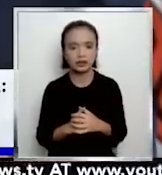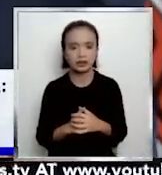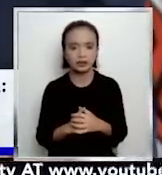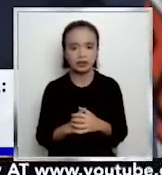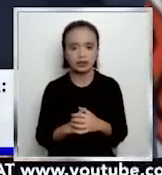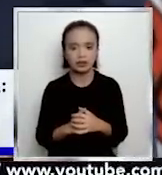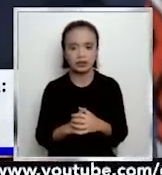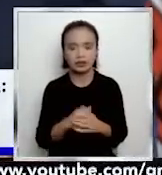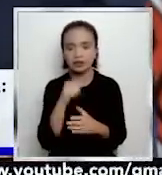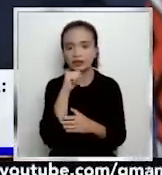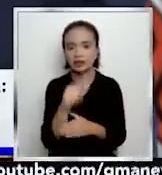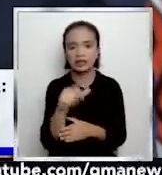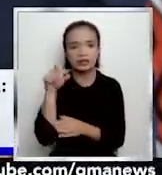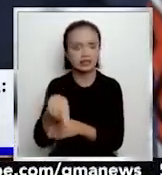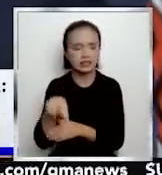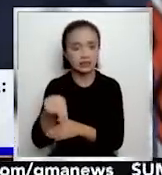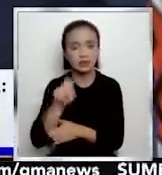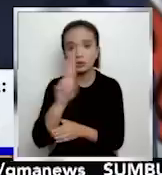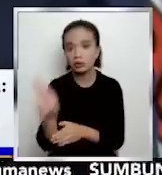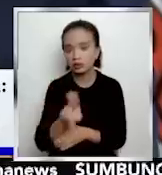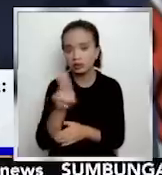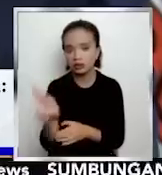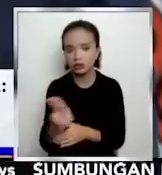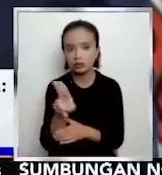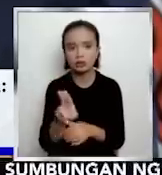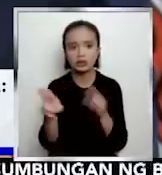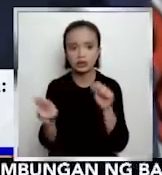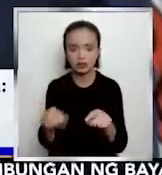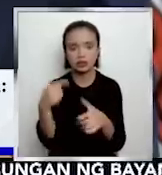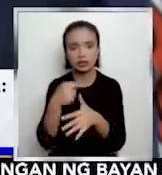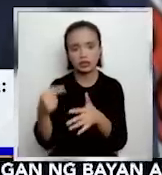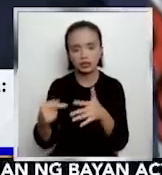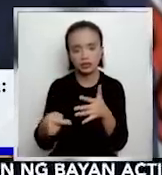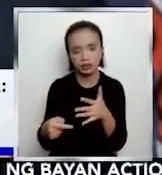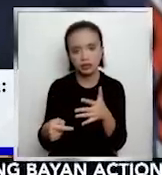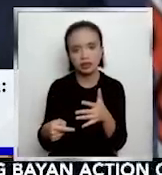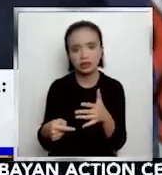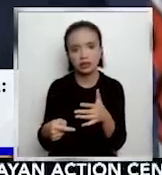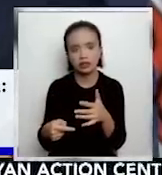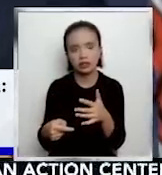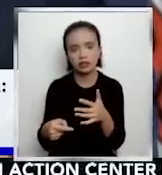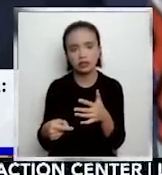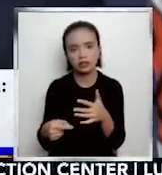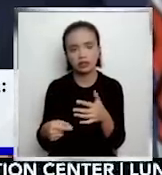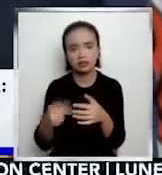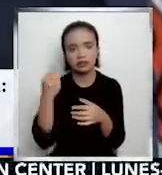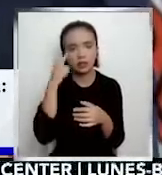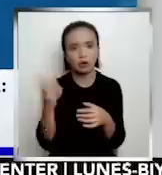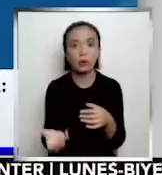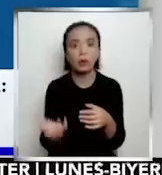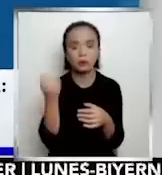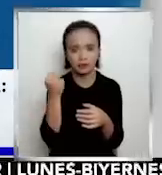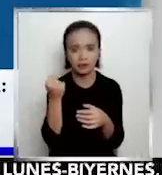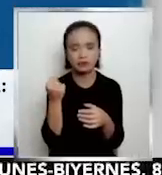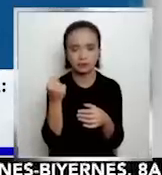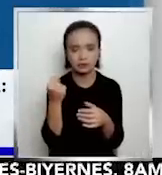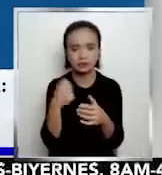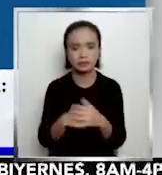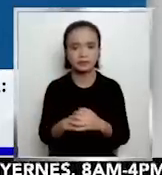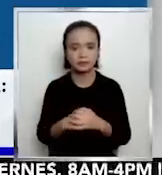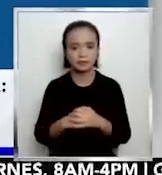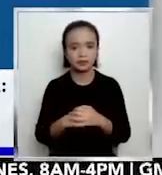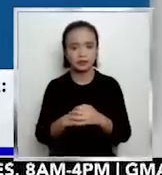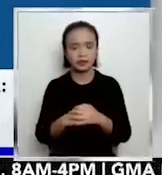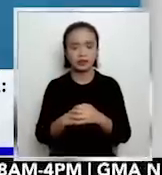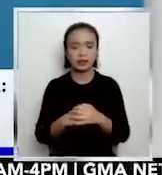natin kailangan gumamit ng mga ganitong weaponry for us to assert our ownership dito sa waters na to. No? Nauna nang ipinakita